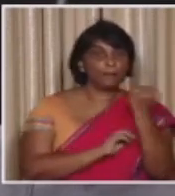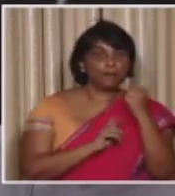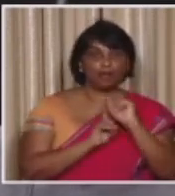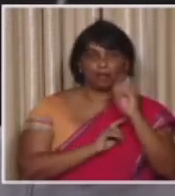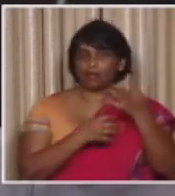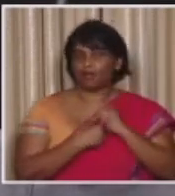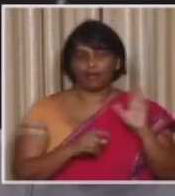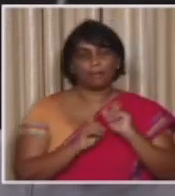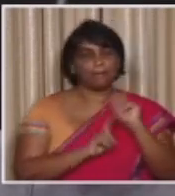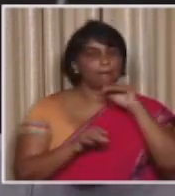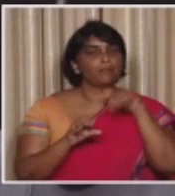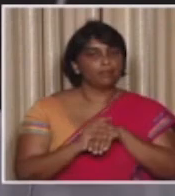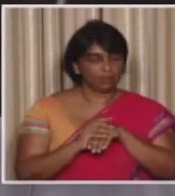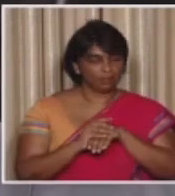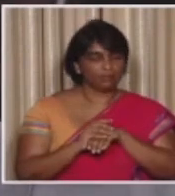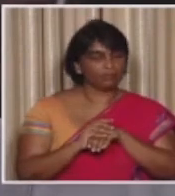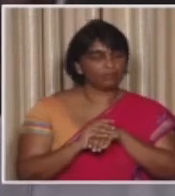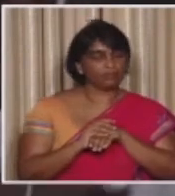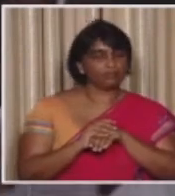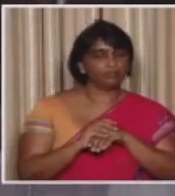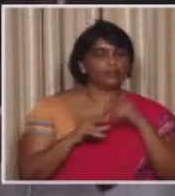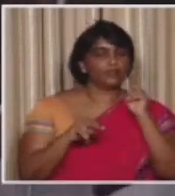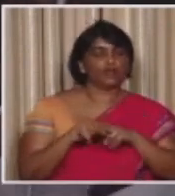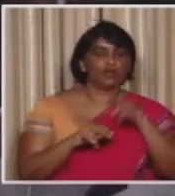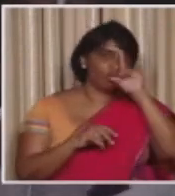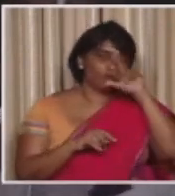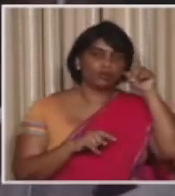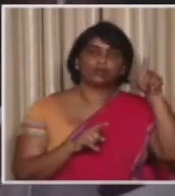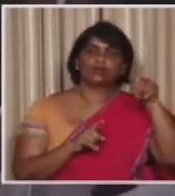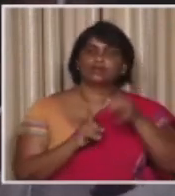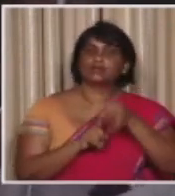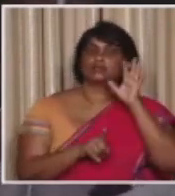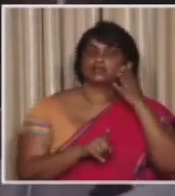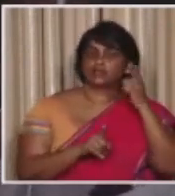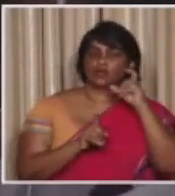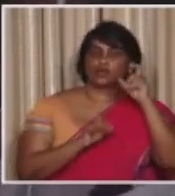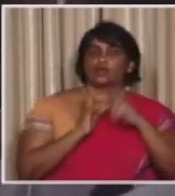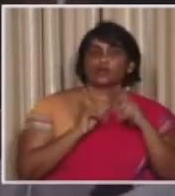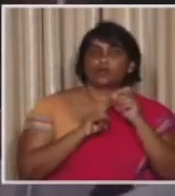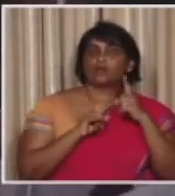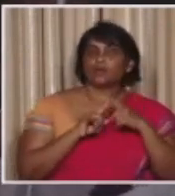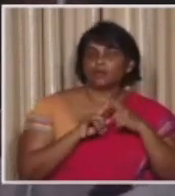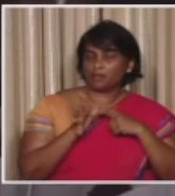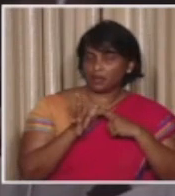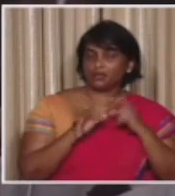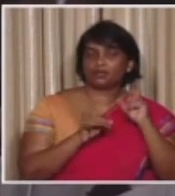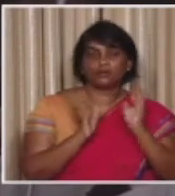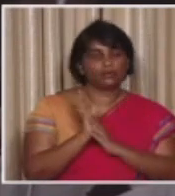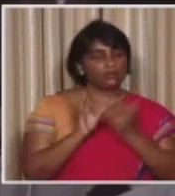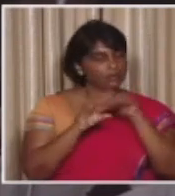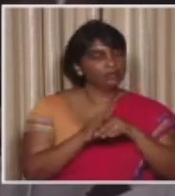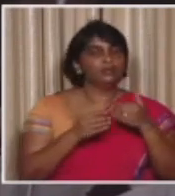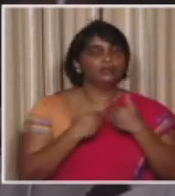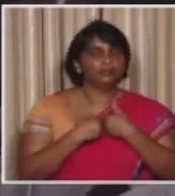මේ පාර්ලිමේන්තුව ඇතුලේ අපේ ඉන්නවා මේ මේ මගේ මිත්‍ර කුරුණෑගල අපේ සභාපතිතුමා කෝපක් කමිටුවේ මට මතකයි එතුමා ඉදිය කාලෙත්